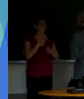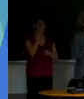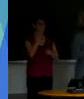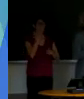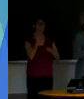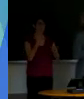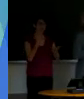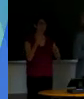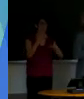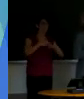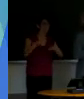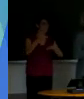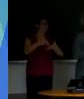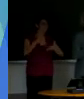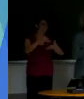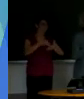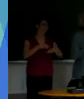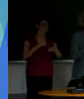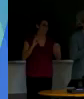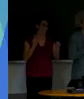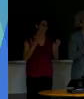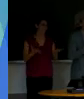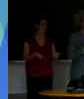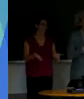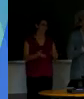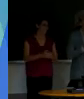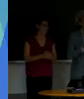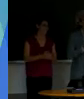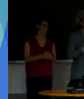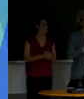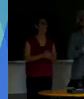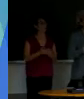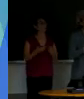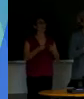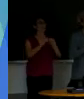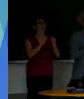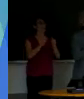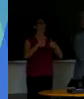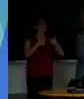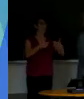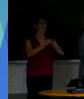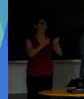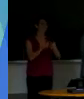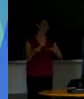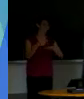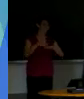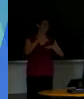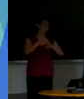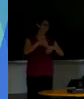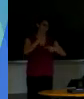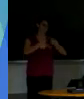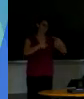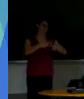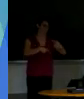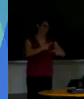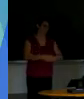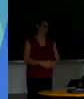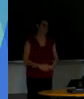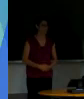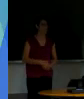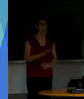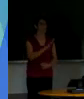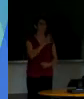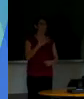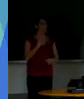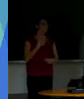diciamo, nell'aggiornare quella che è l'offerta formativa che offriamo ai nostri studenti. Un esempio per l'apprendistato di